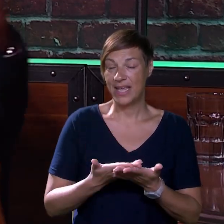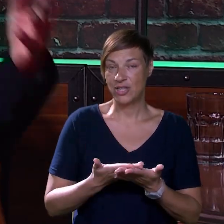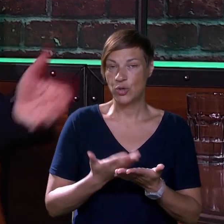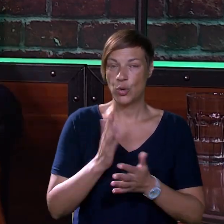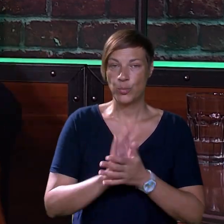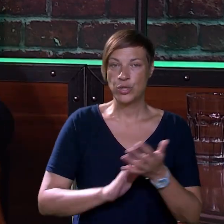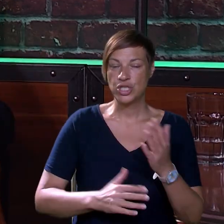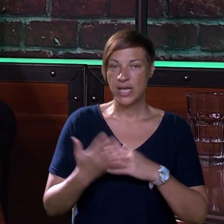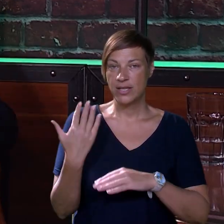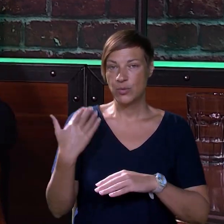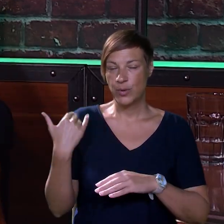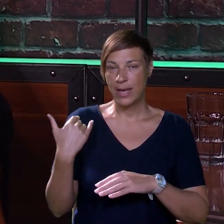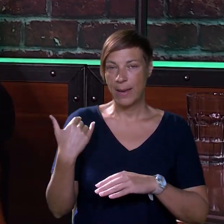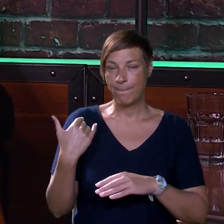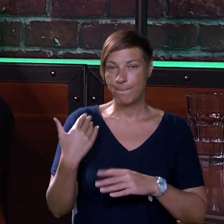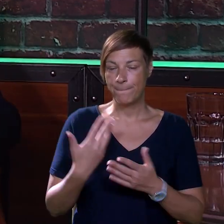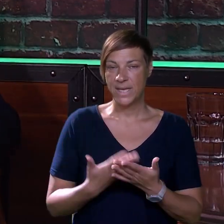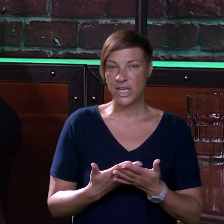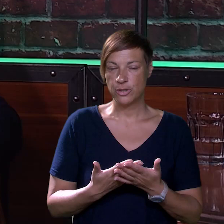kažem vam, u početku je to bio